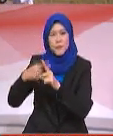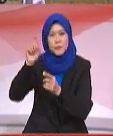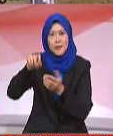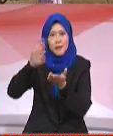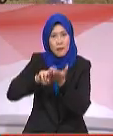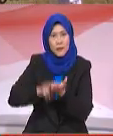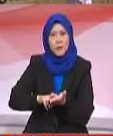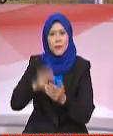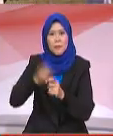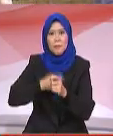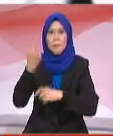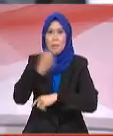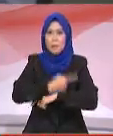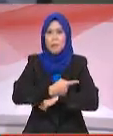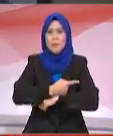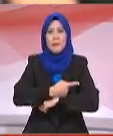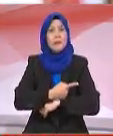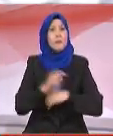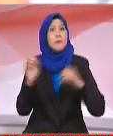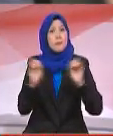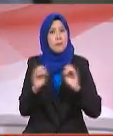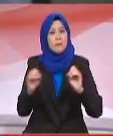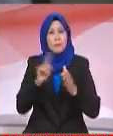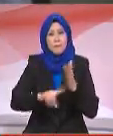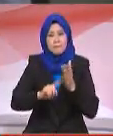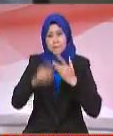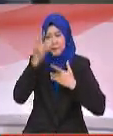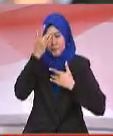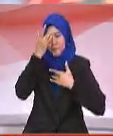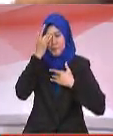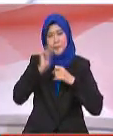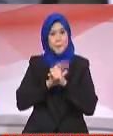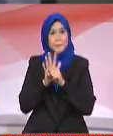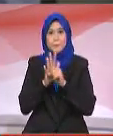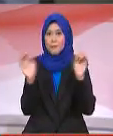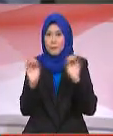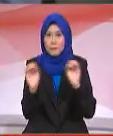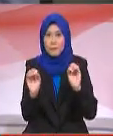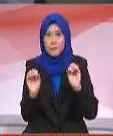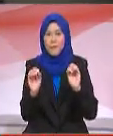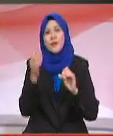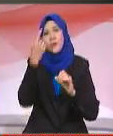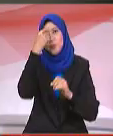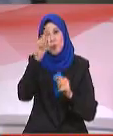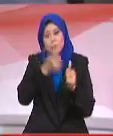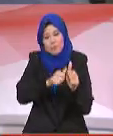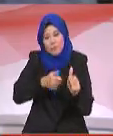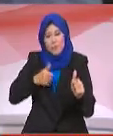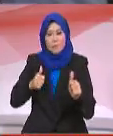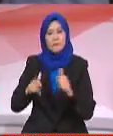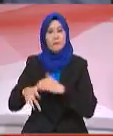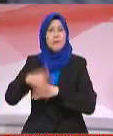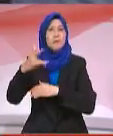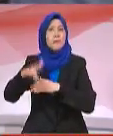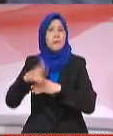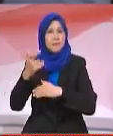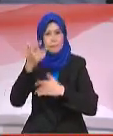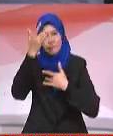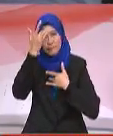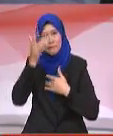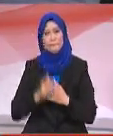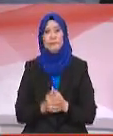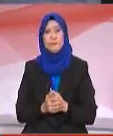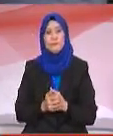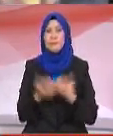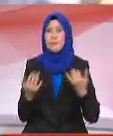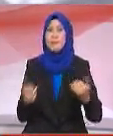setiap hari dan dipastikan tidak mempunyai sebarang gejala COVID-19 sebagai langkah pencegahan awal. Bagi